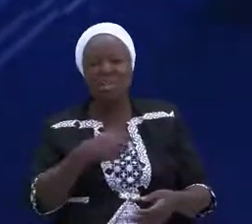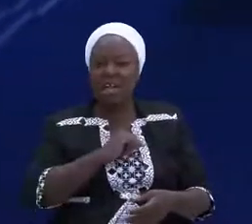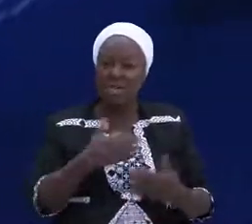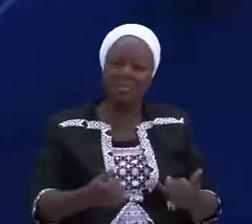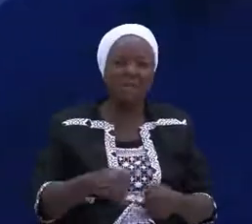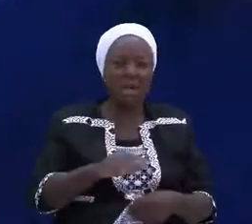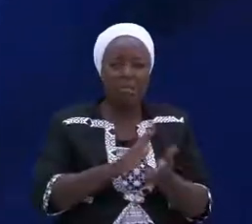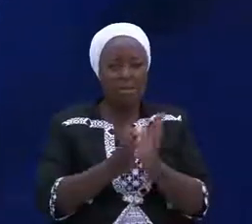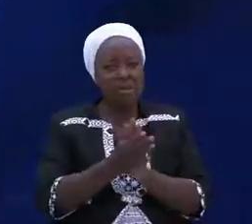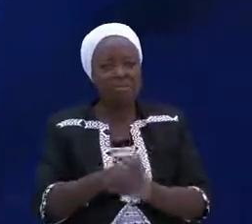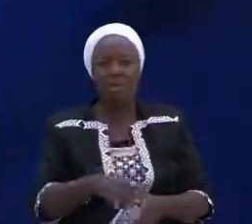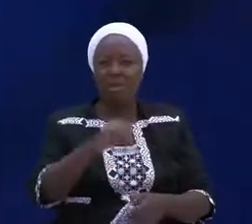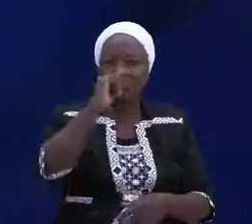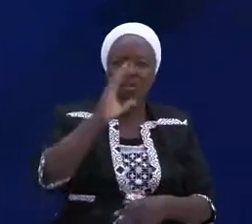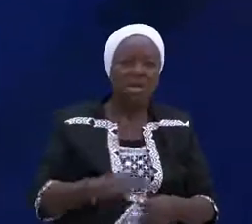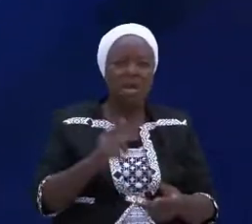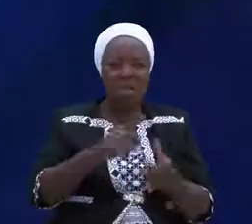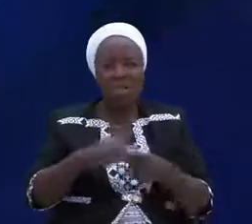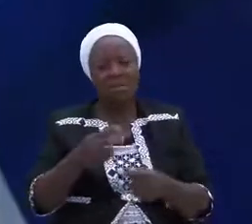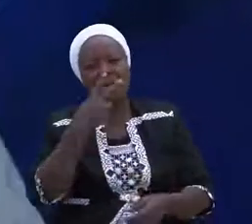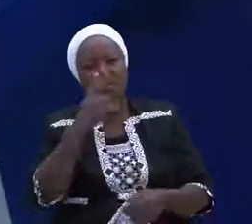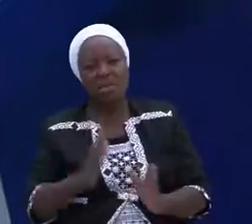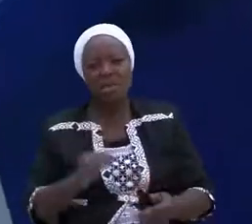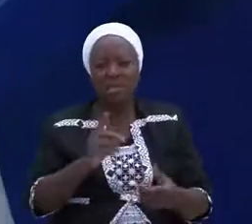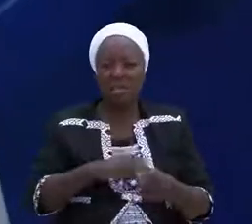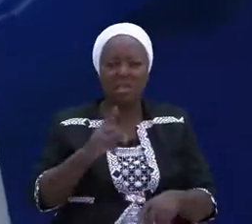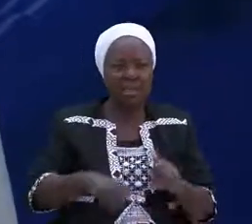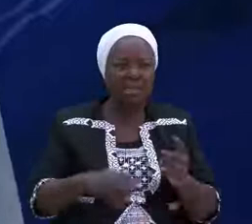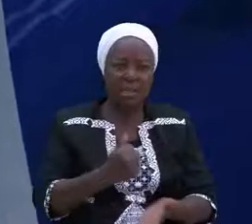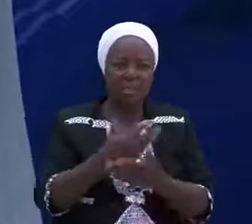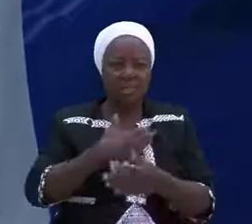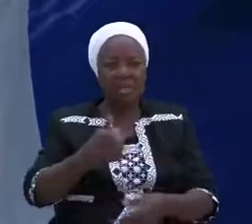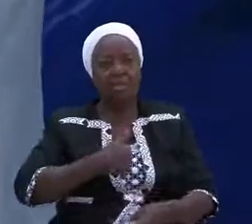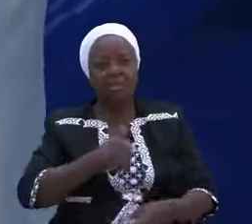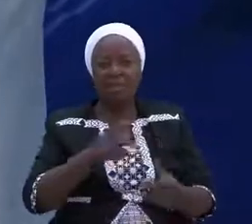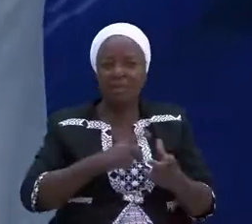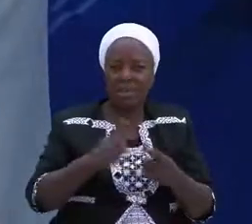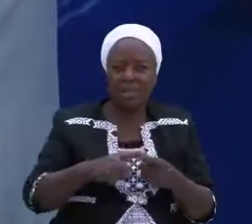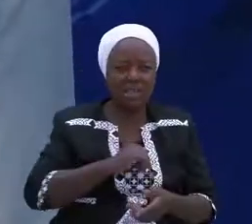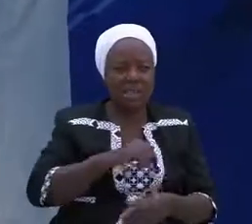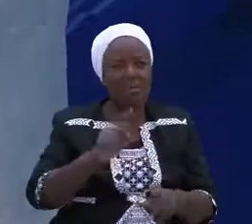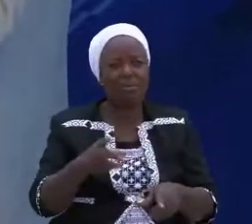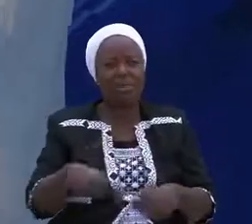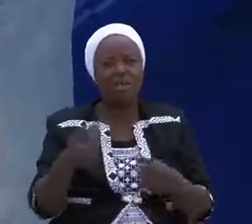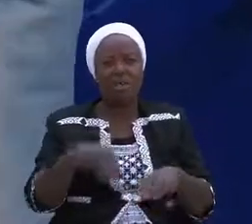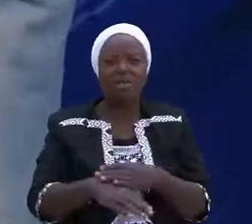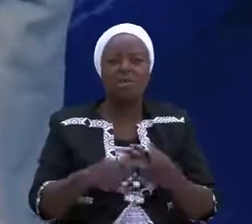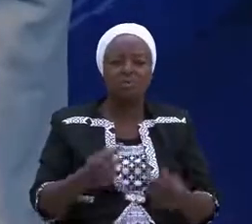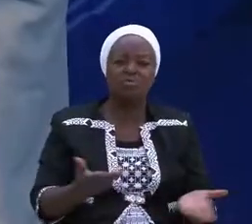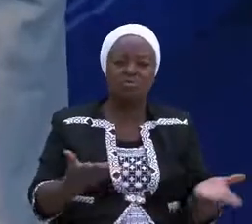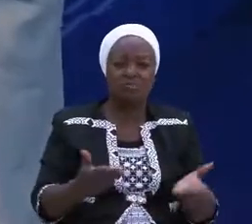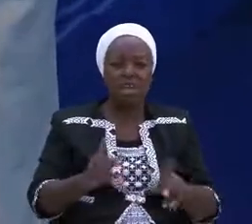me retenir, je suis devenu un fumeur, je n'ai pas pu me retenir, j'étais dans la fornication, je n'ai pas pu me retenir.